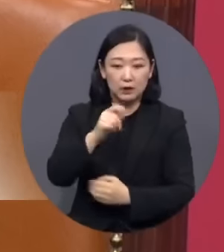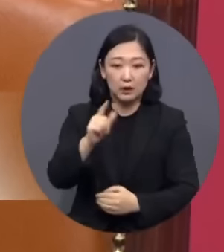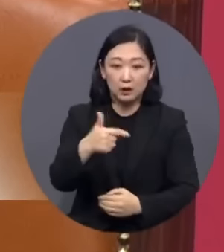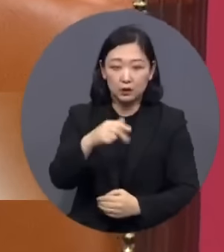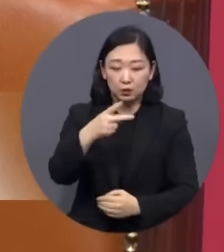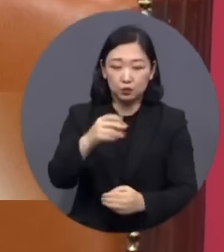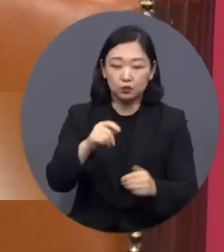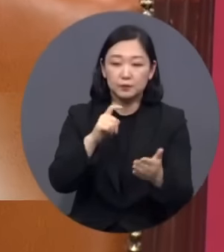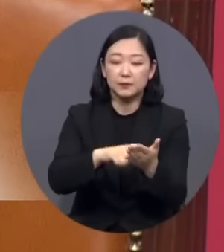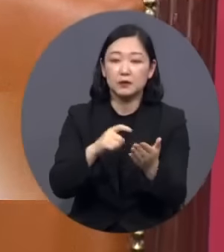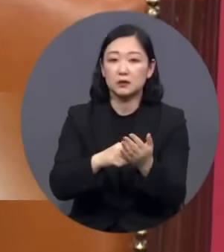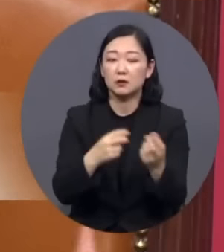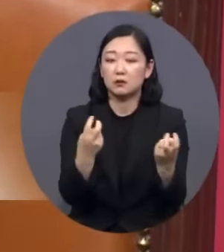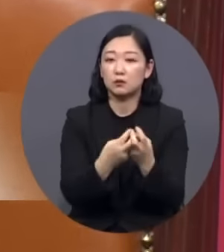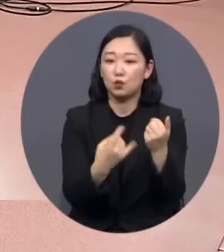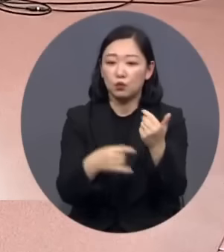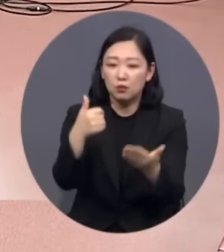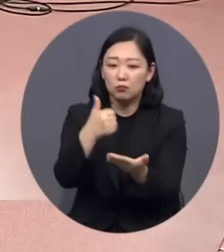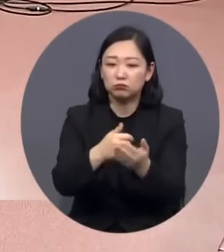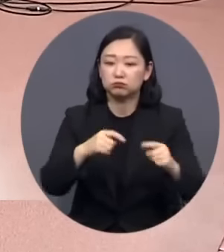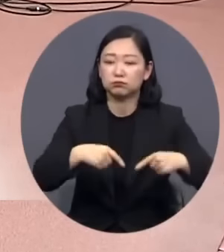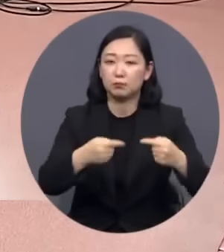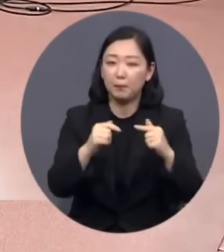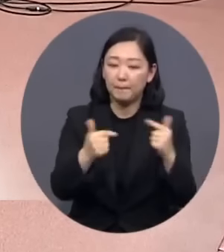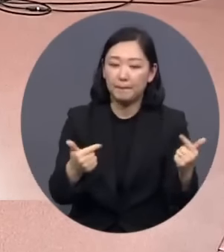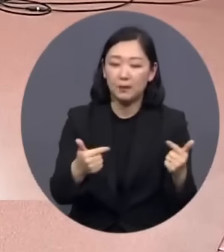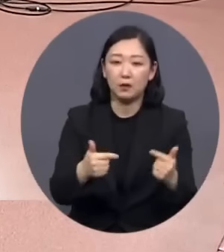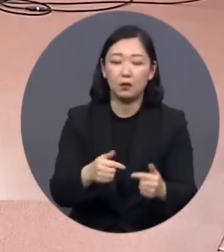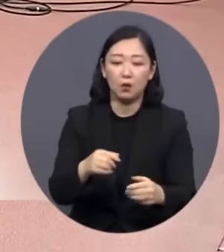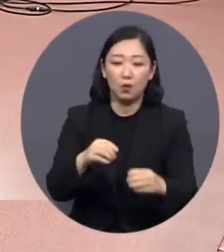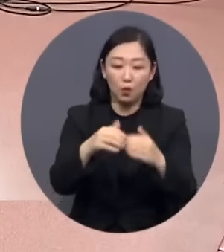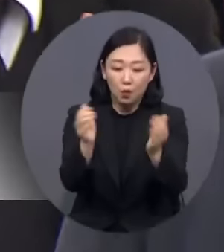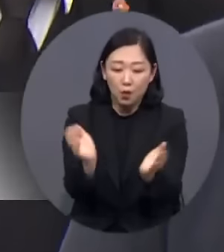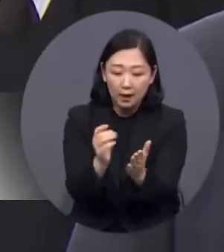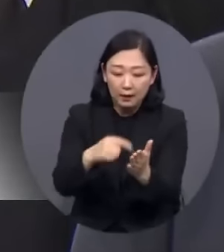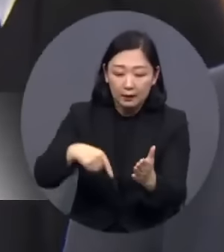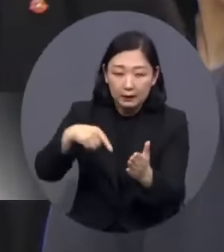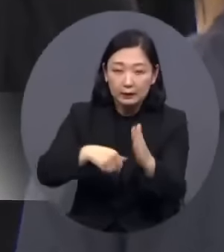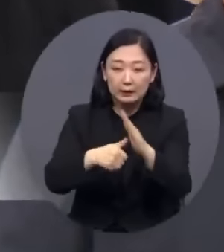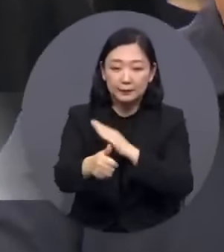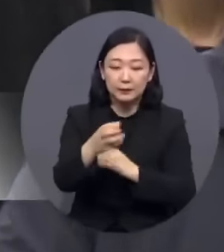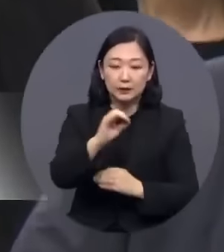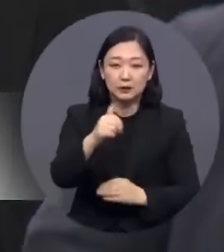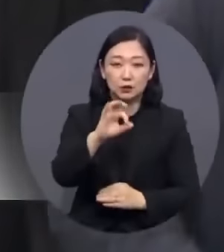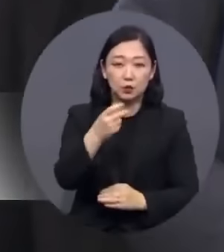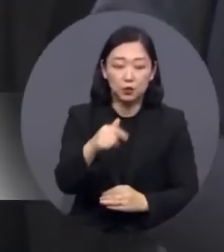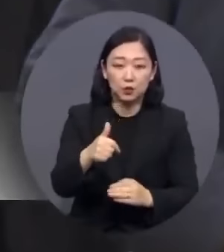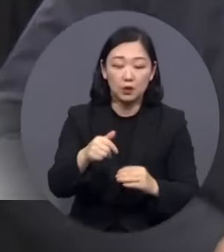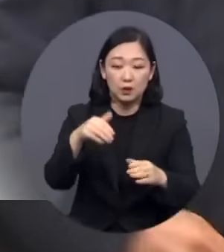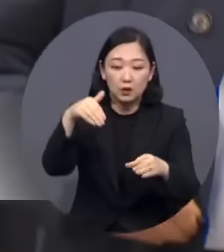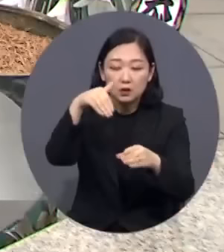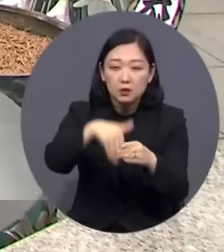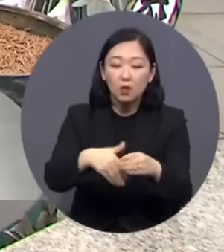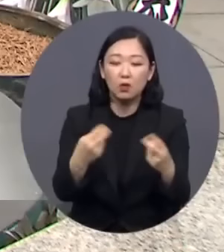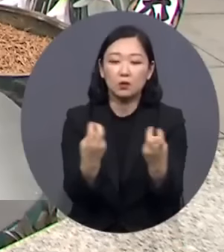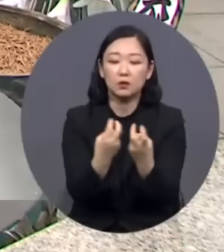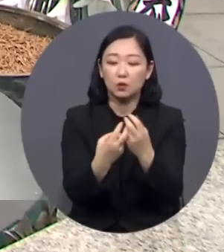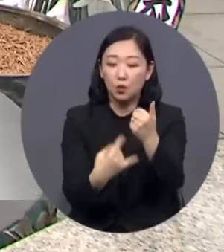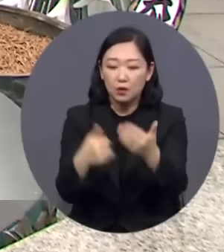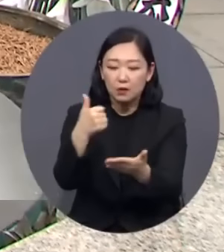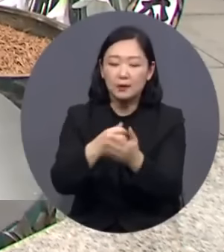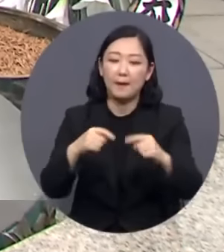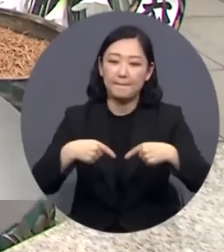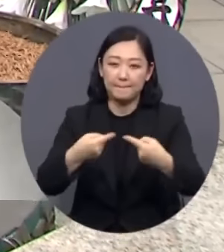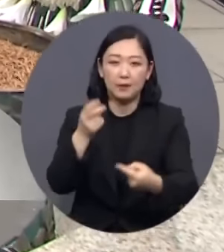한동훈 비상대책위원장이 불참하고 윤재옥 원내대표와 인요한 국민의미래 선거대책위원장이